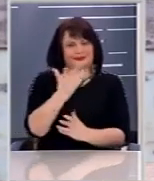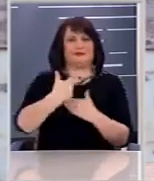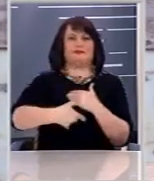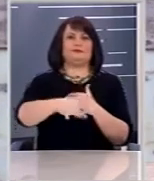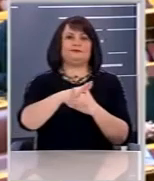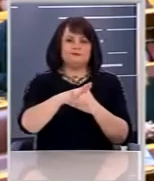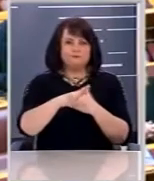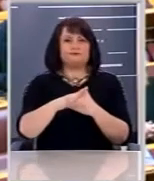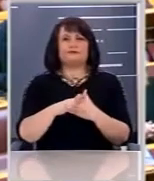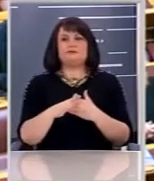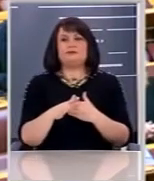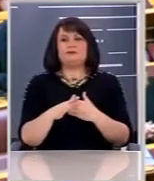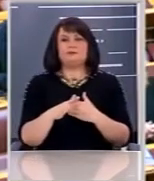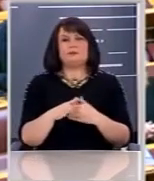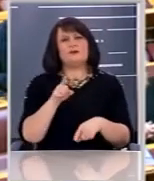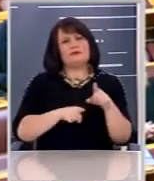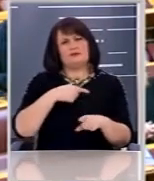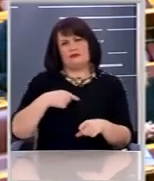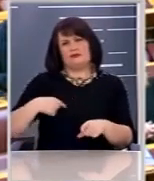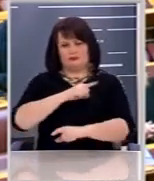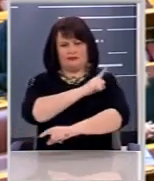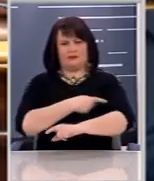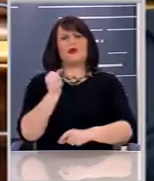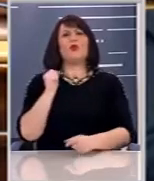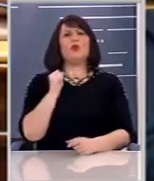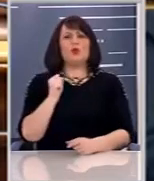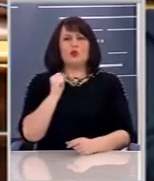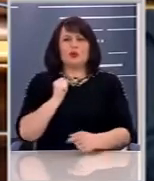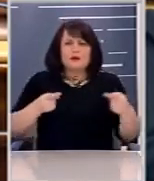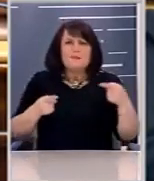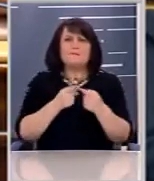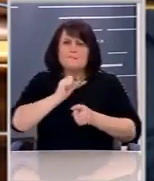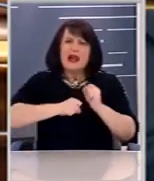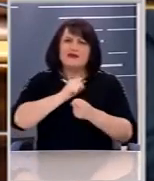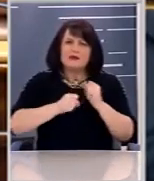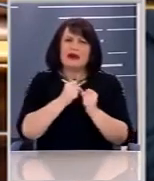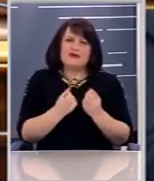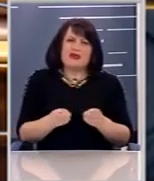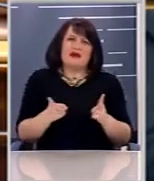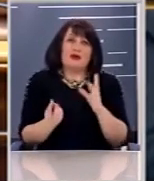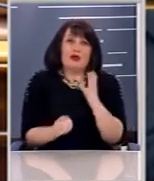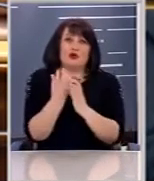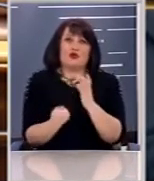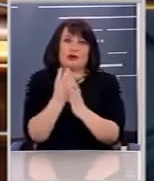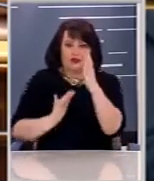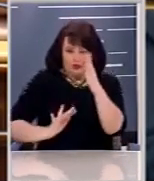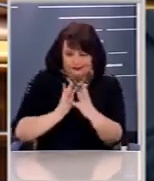στους ισχυρούς αυτής της γης και της διεθνούς τάξης που δεν αφήνουν τίποτα καινούργιο να